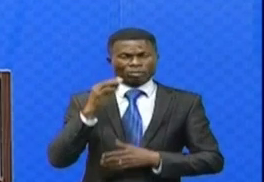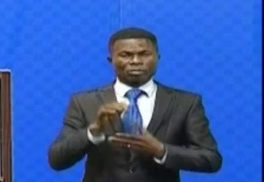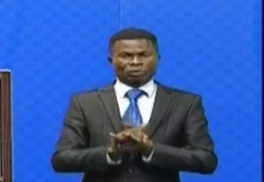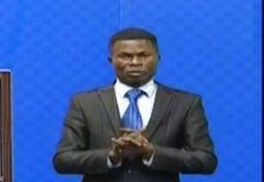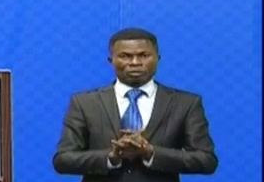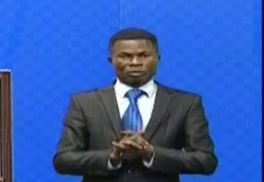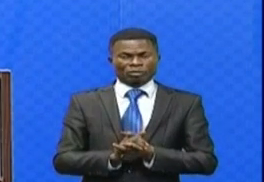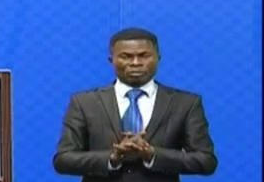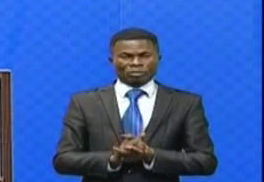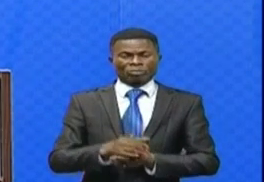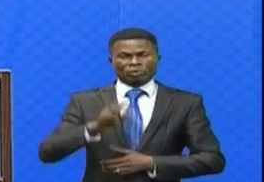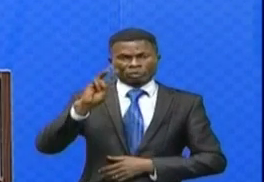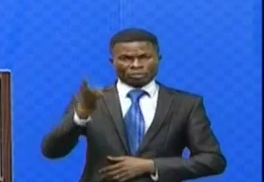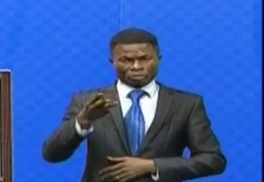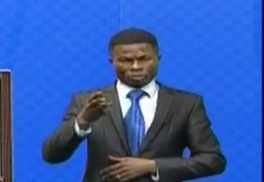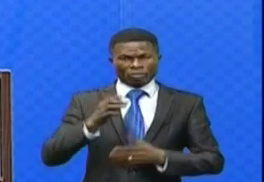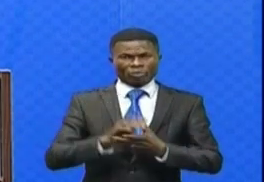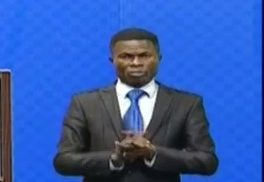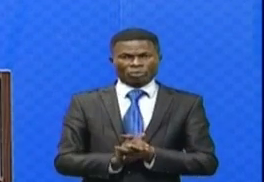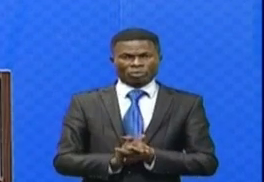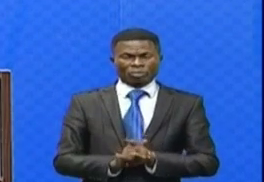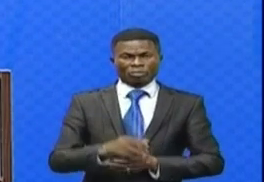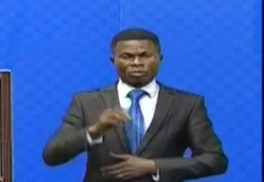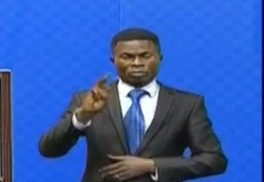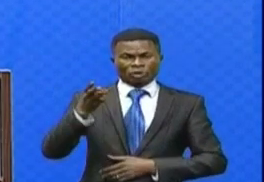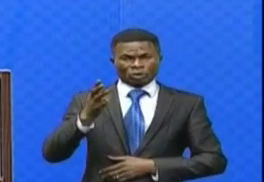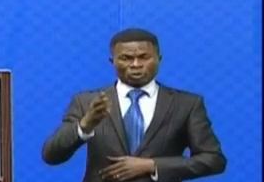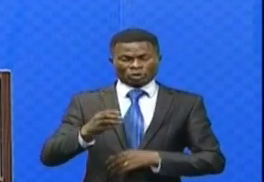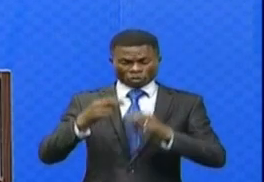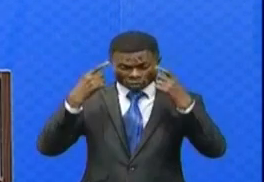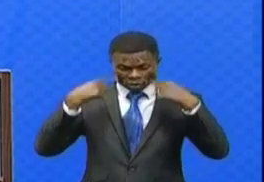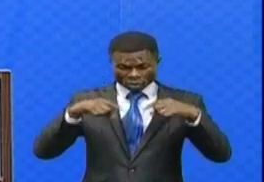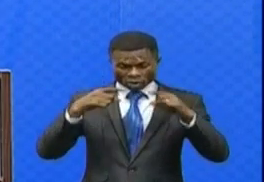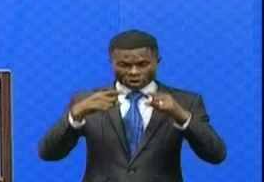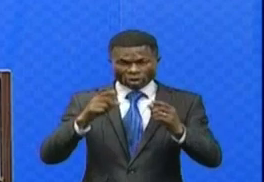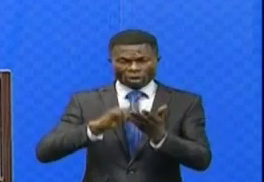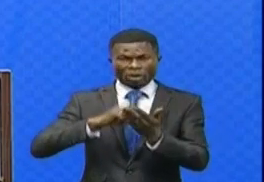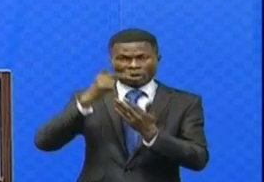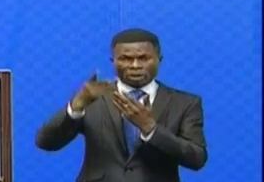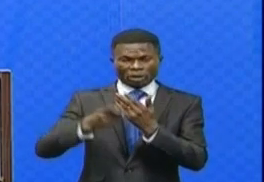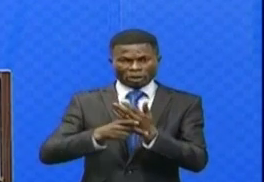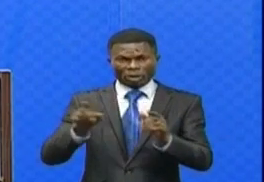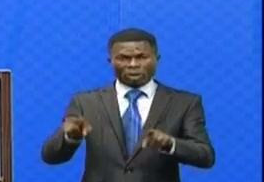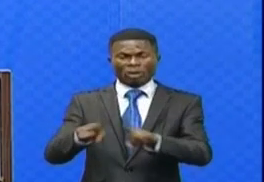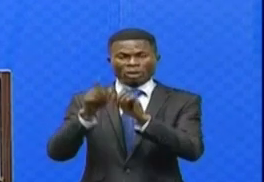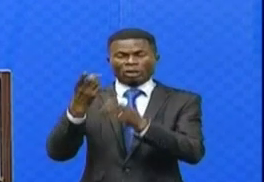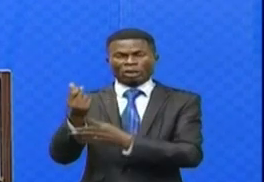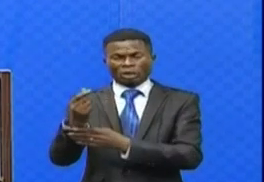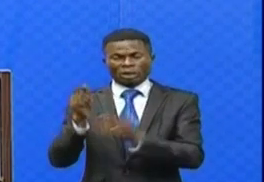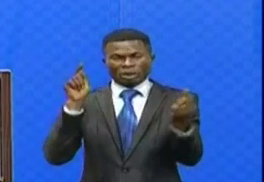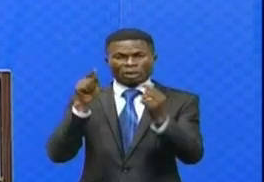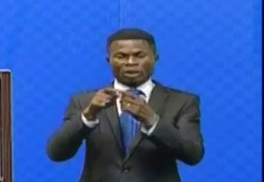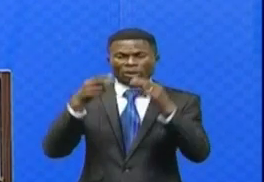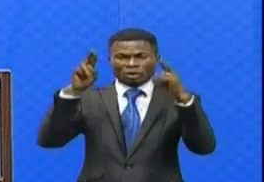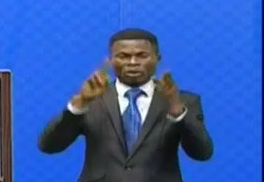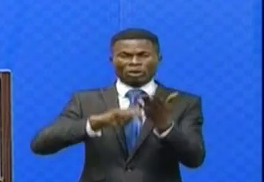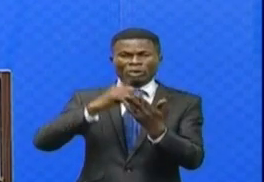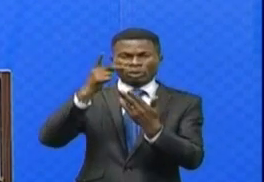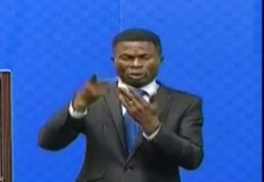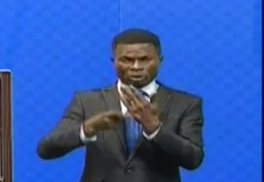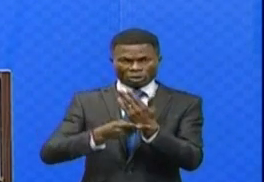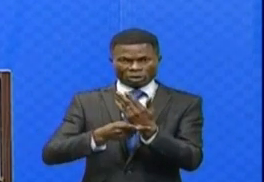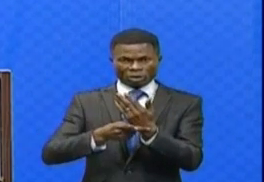trois de la troisième revue de la facilité élargie de crédit est atteinte des objectifs du programme conclu avec